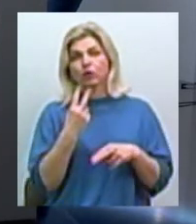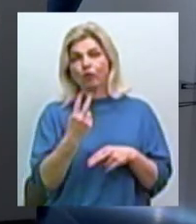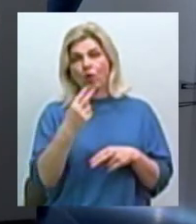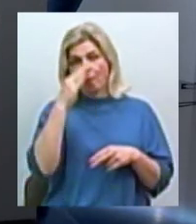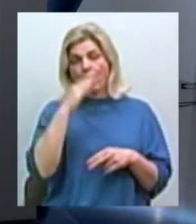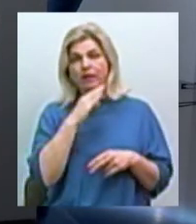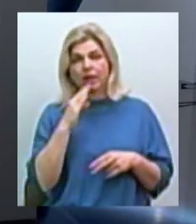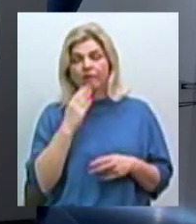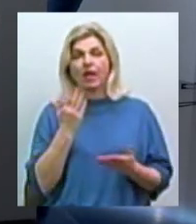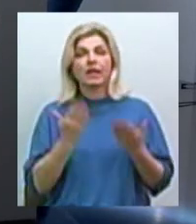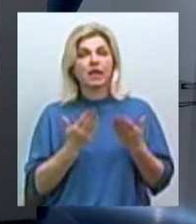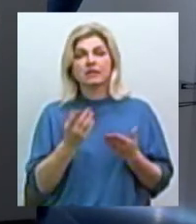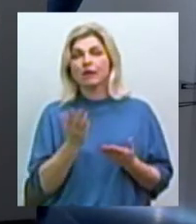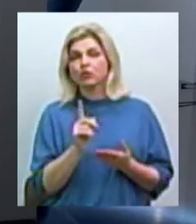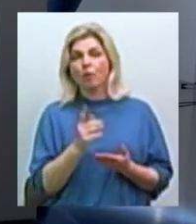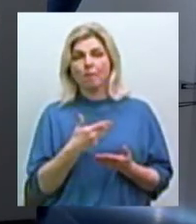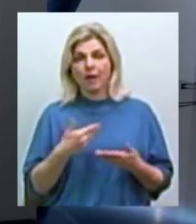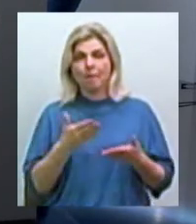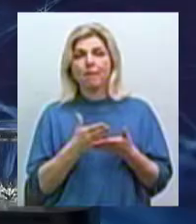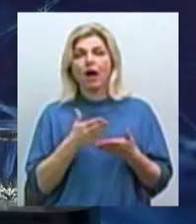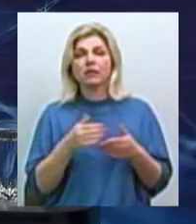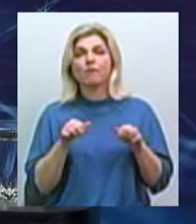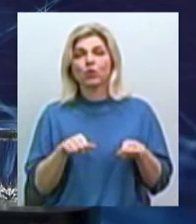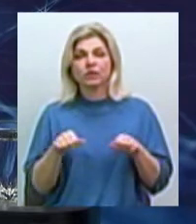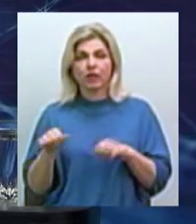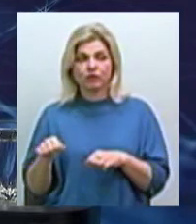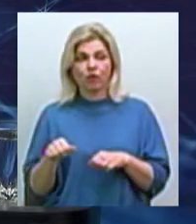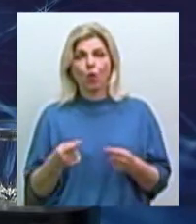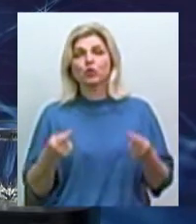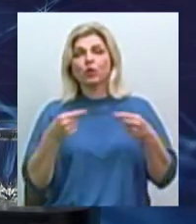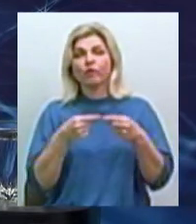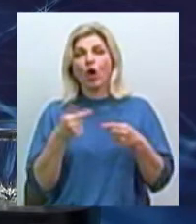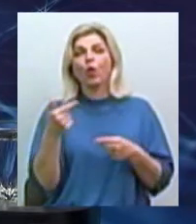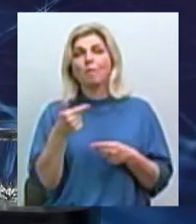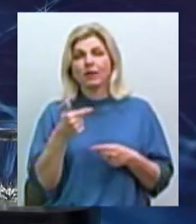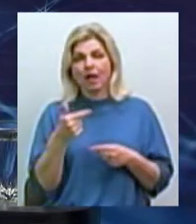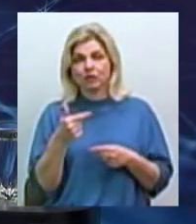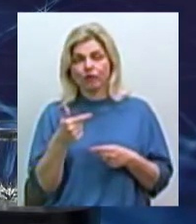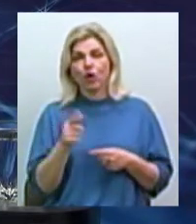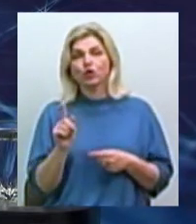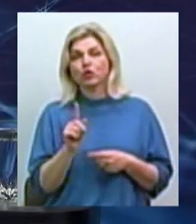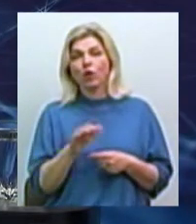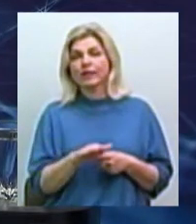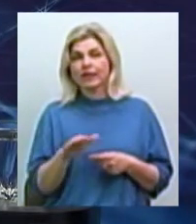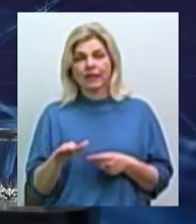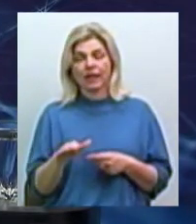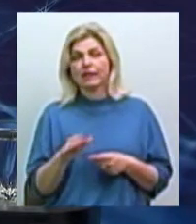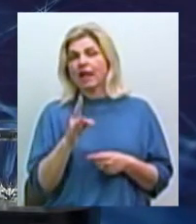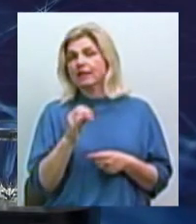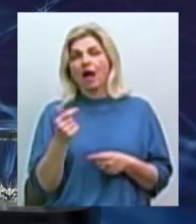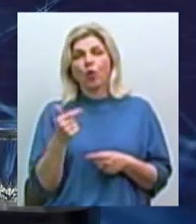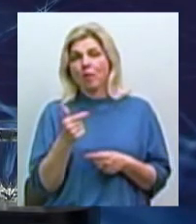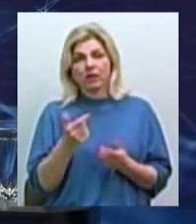у разі, щоб ми мали можливість встановити громадянство. Тобто, що дитина не набула